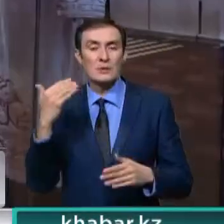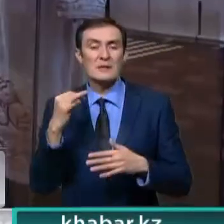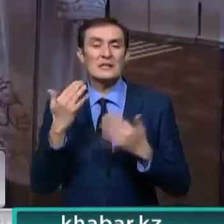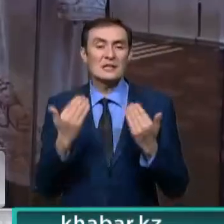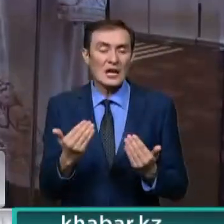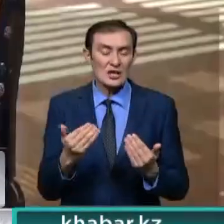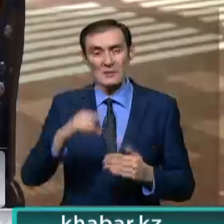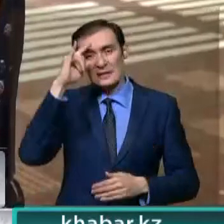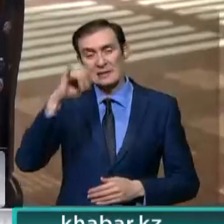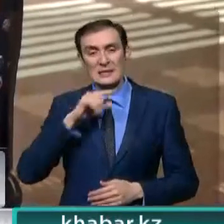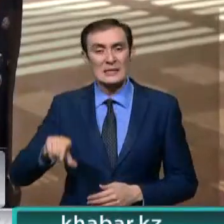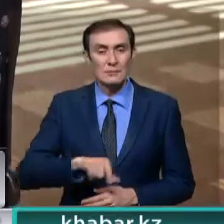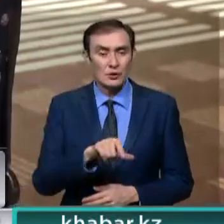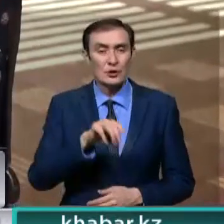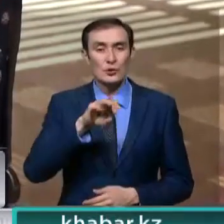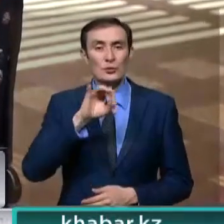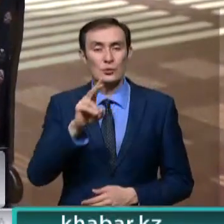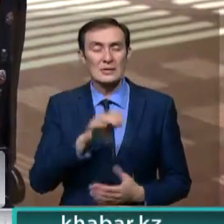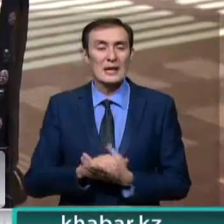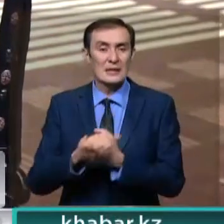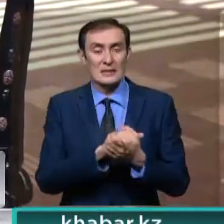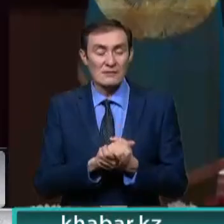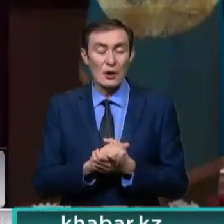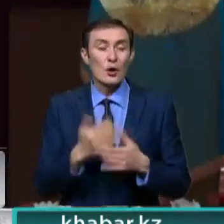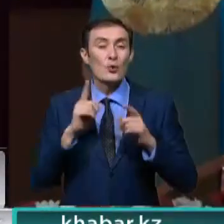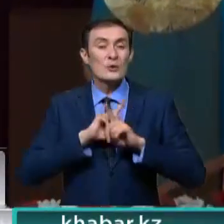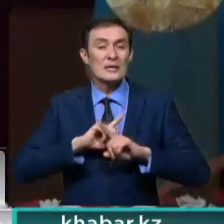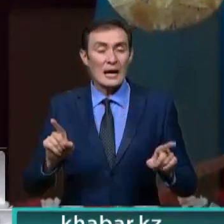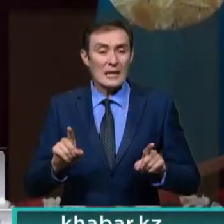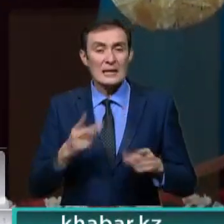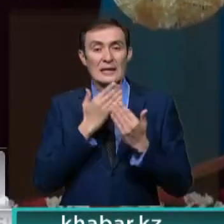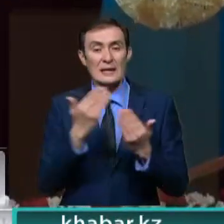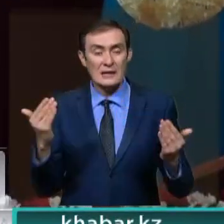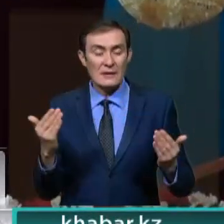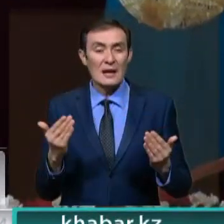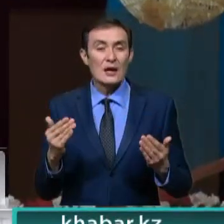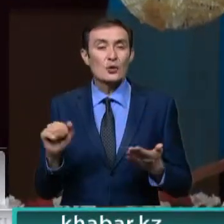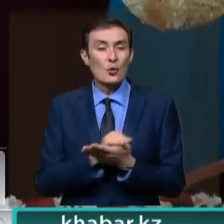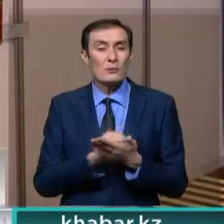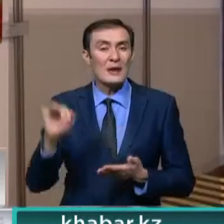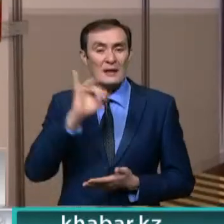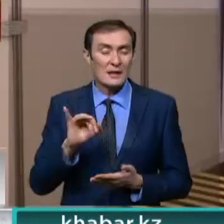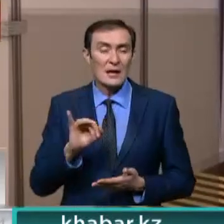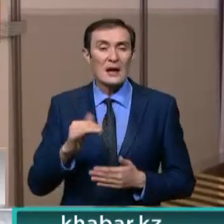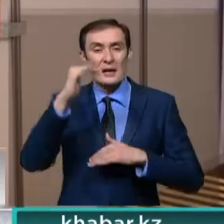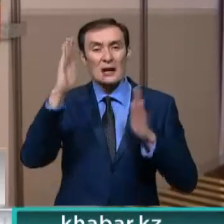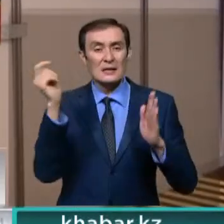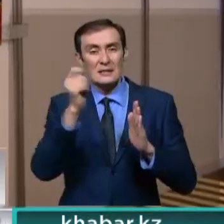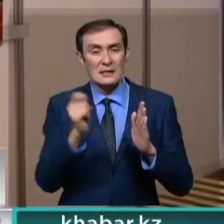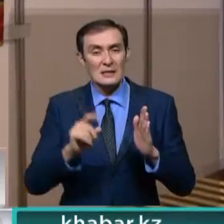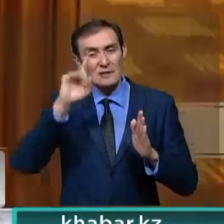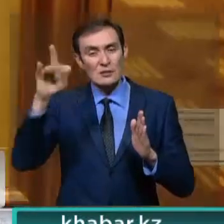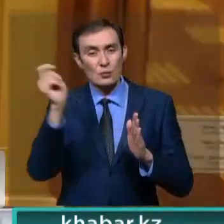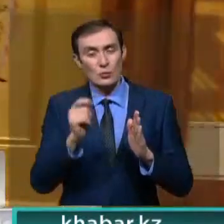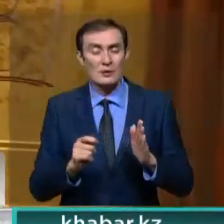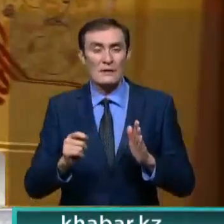настоящим», «Казахстанский путь» и «Тюркское единство». Уникальные исторические реликвии, важные архивные документы, картины известных художников,